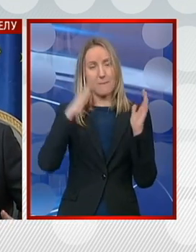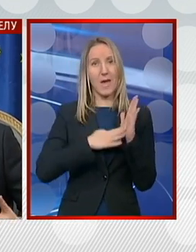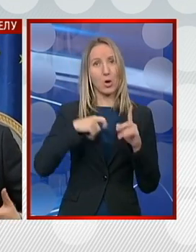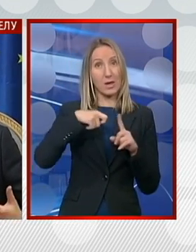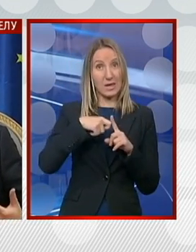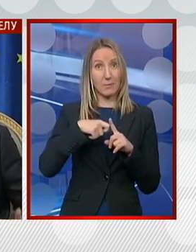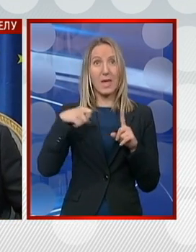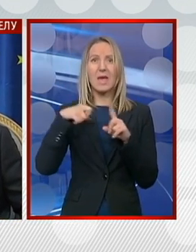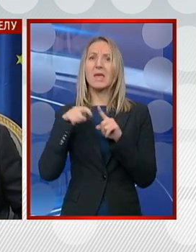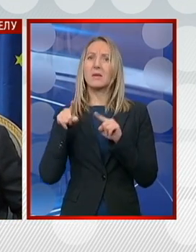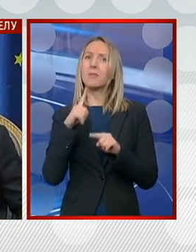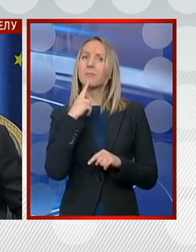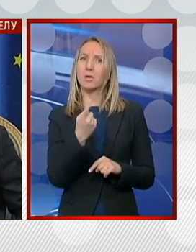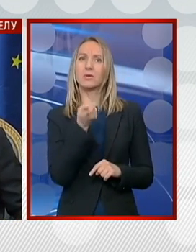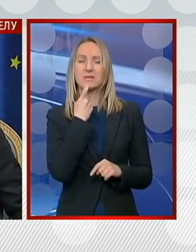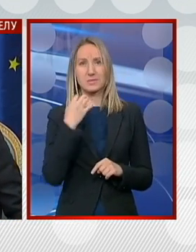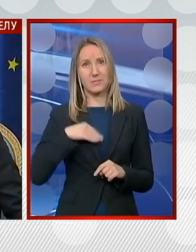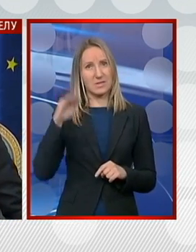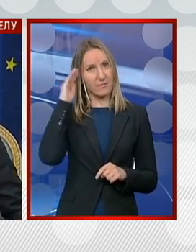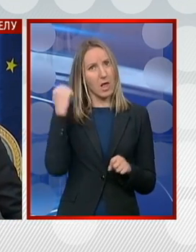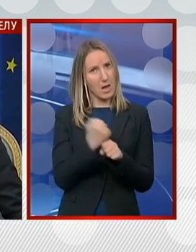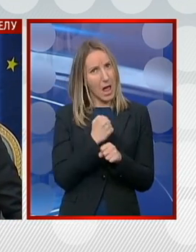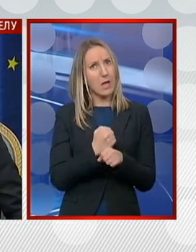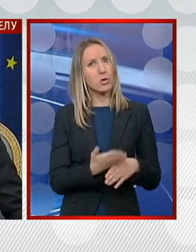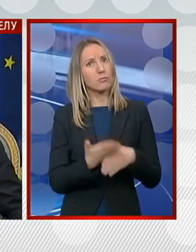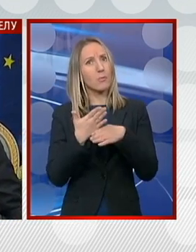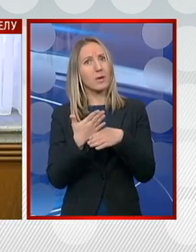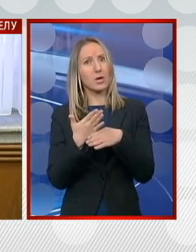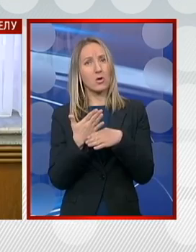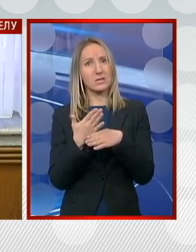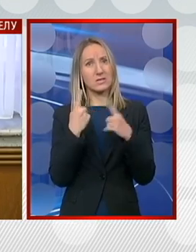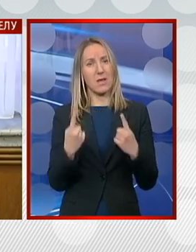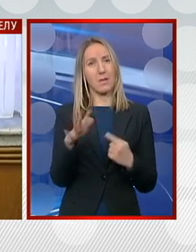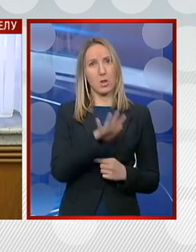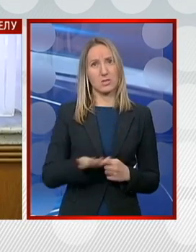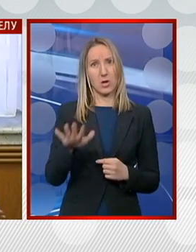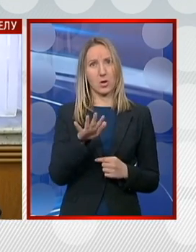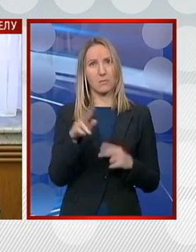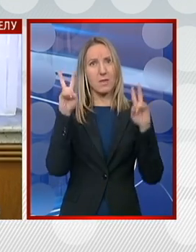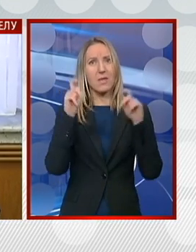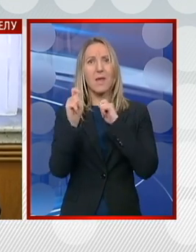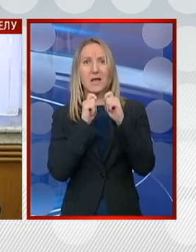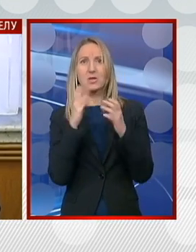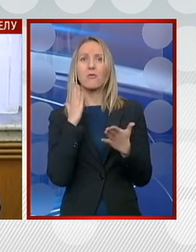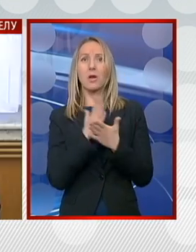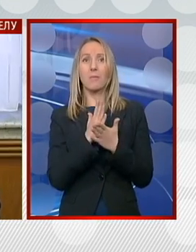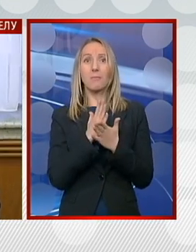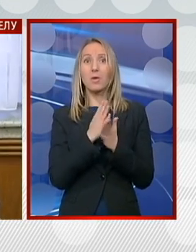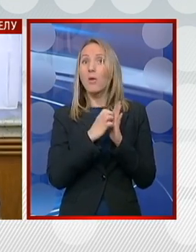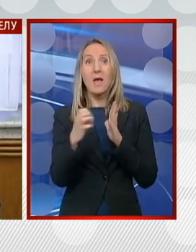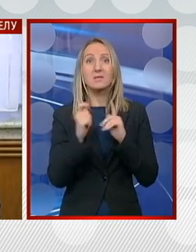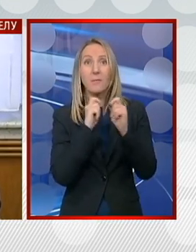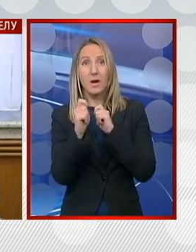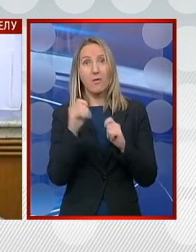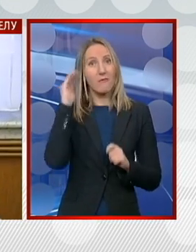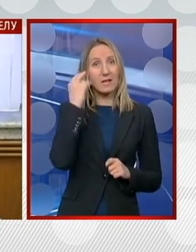Kirbyem. Kirby je istakao da srpski premijer radom doprinosi stabilnosti u regionu. Tema razgovora bio je i tok pregovora vlade